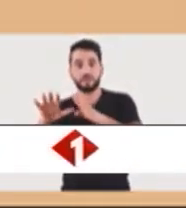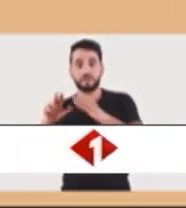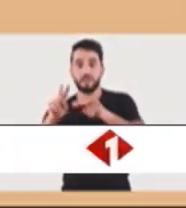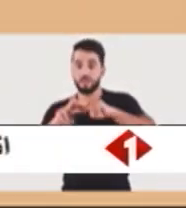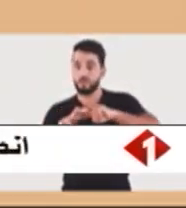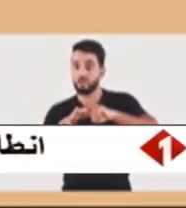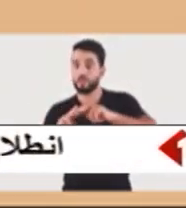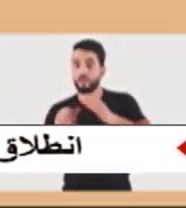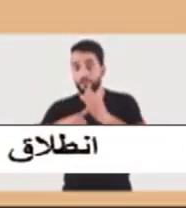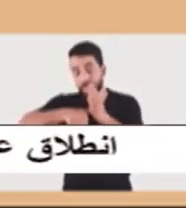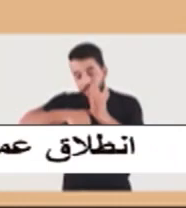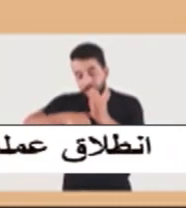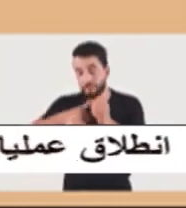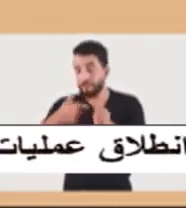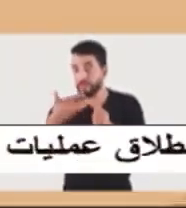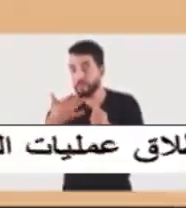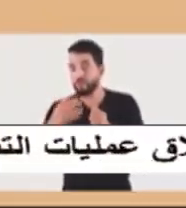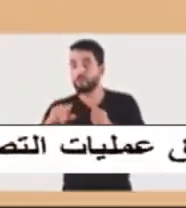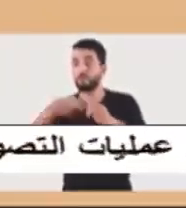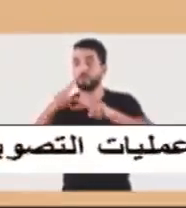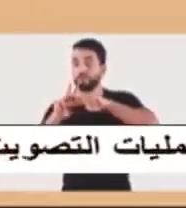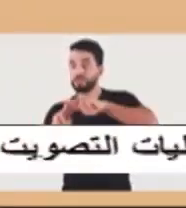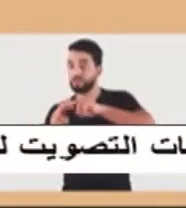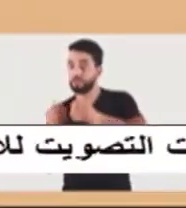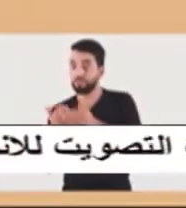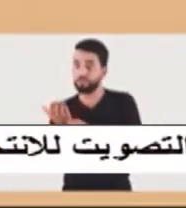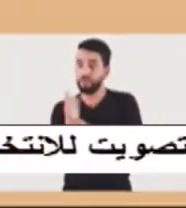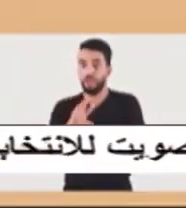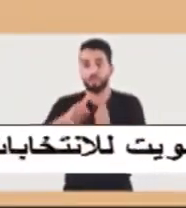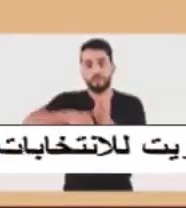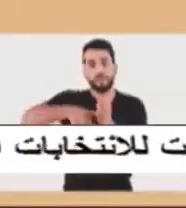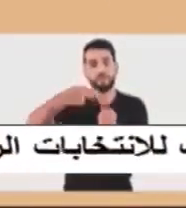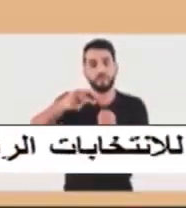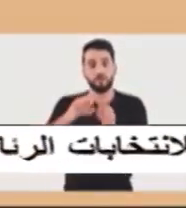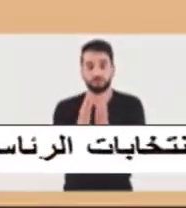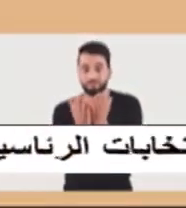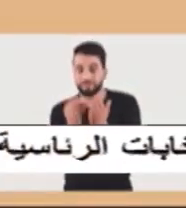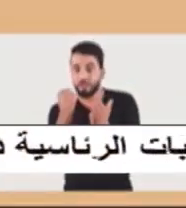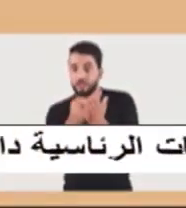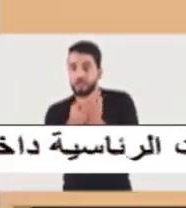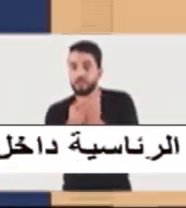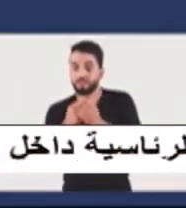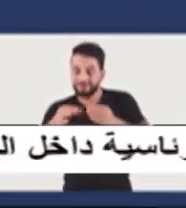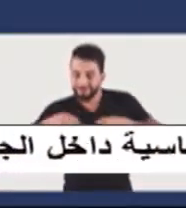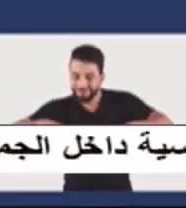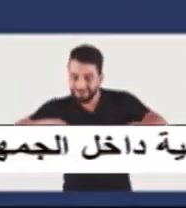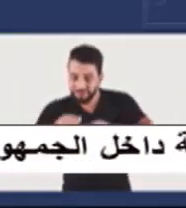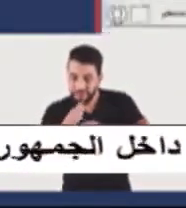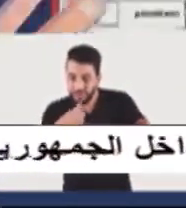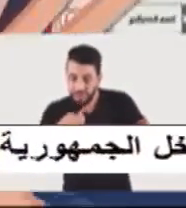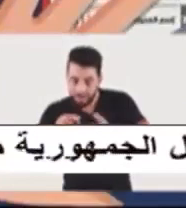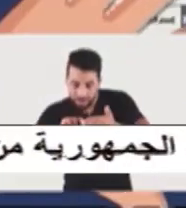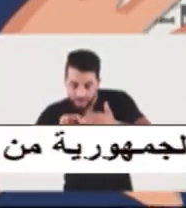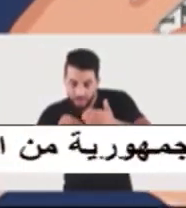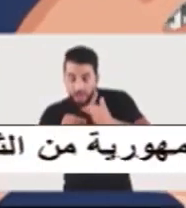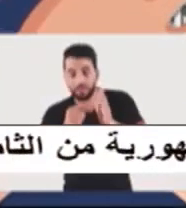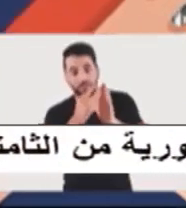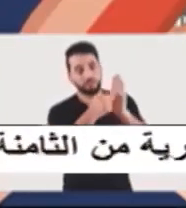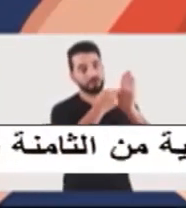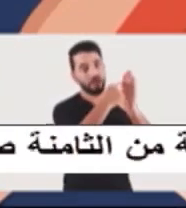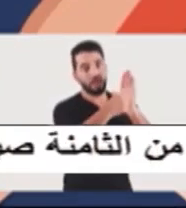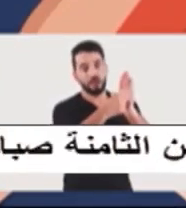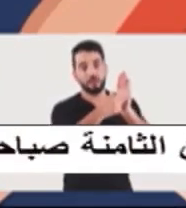رقم بطاقه التعريف الوطنيه ويستغرب بطاقه التعريف او جواز السفر في الخلوه يستعمل الكلام الموجود ويحط